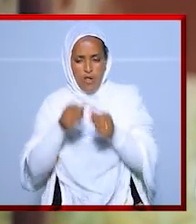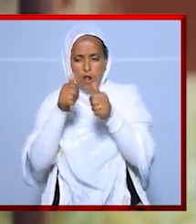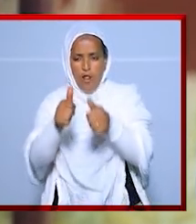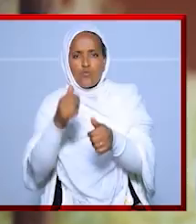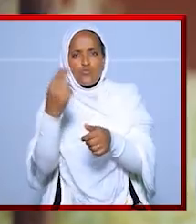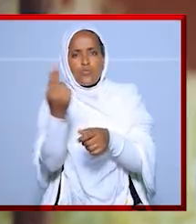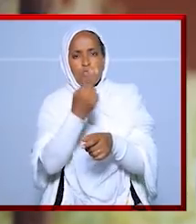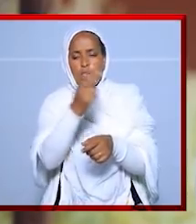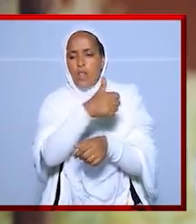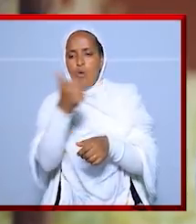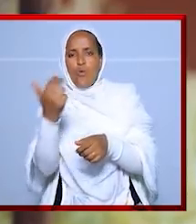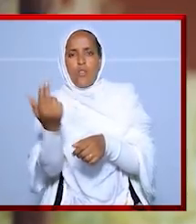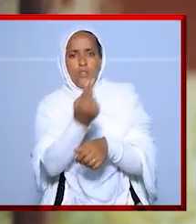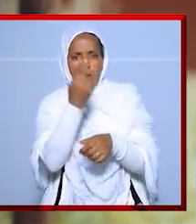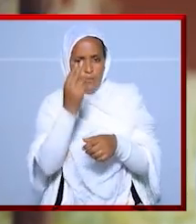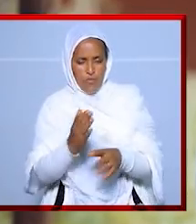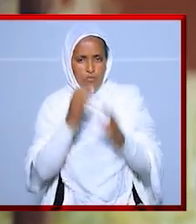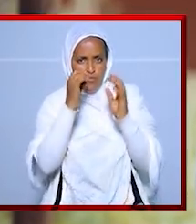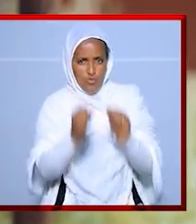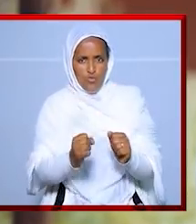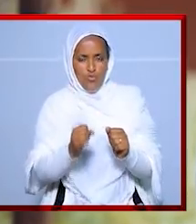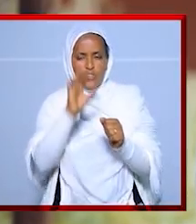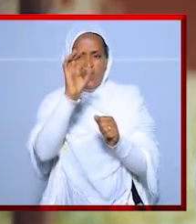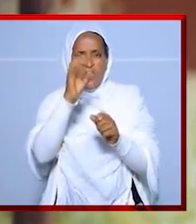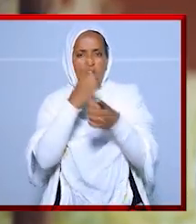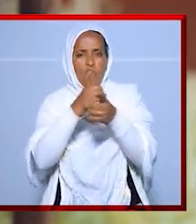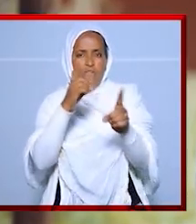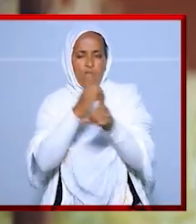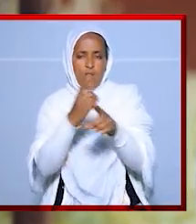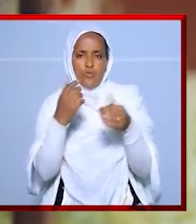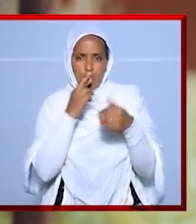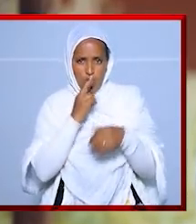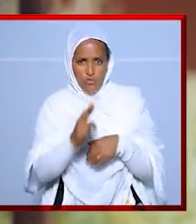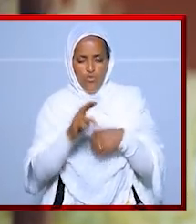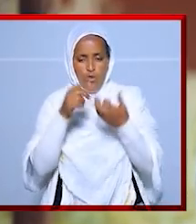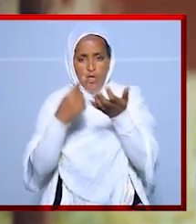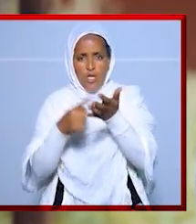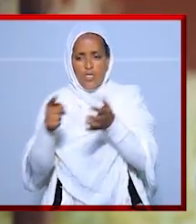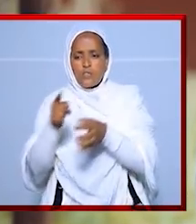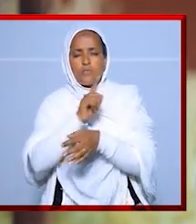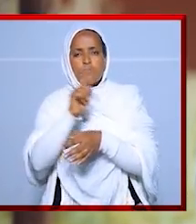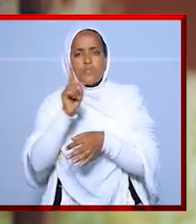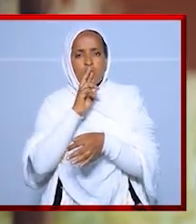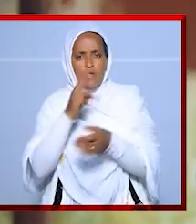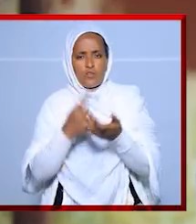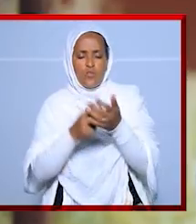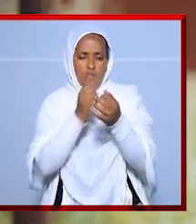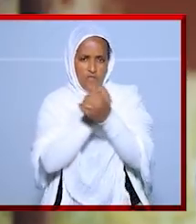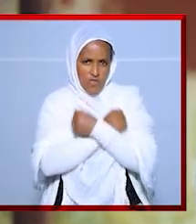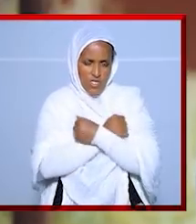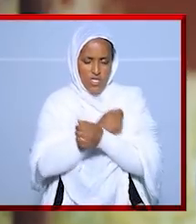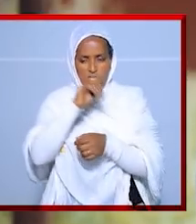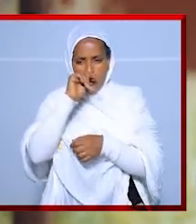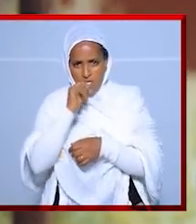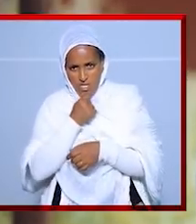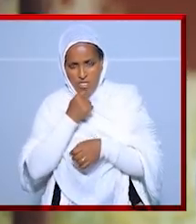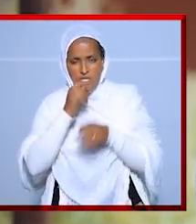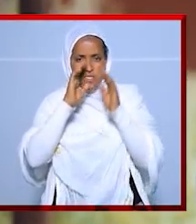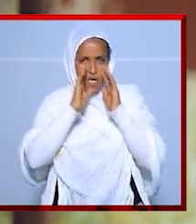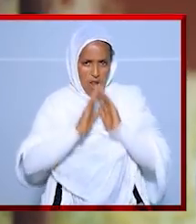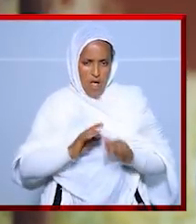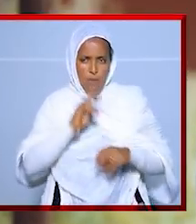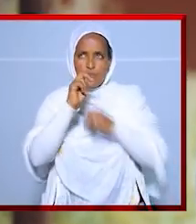ሊያውላቸው ለራሱ ሊጠቀምባቸው ሌላው ሊጠቅምባቸው የሚችሉ ዘጠኝ ፍሬዎች ናቸው። እነዚህ ምንድን ናቸው? እነ ፍቅር፣